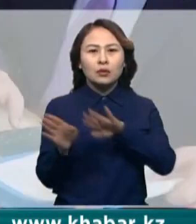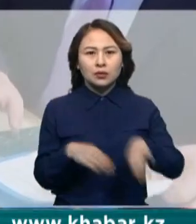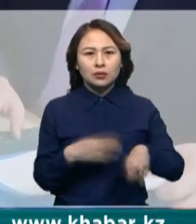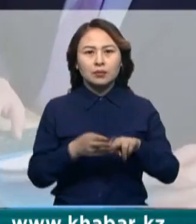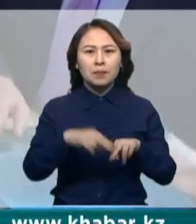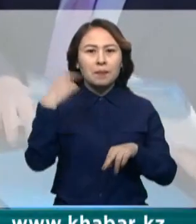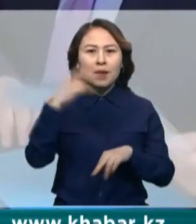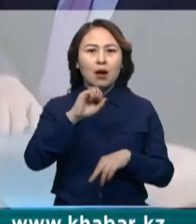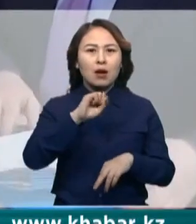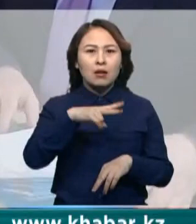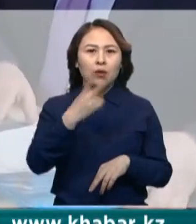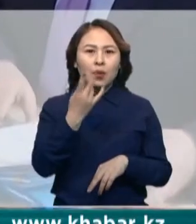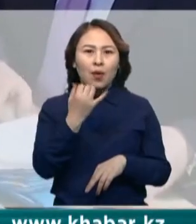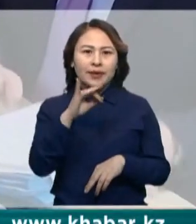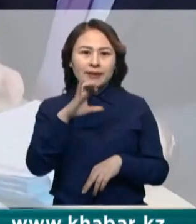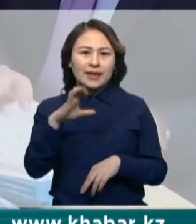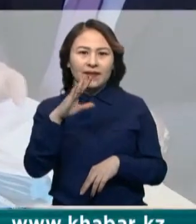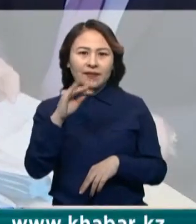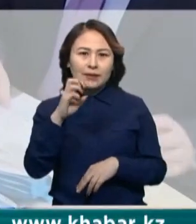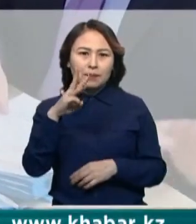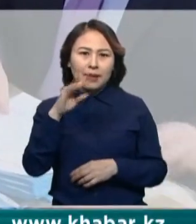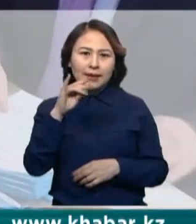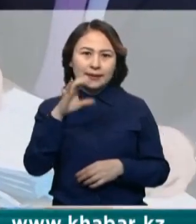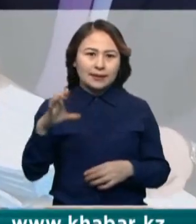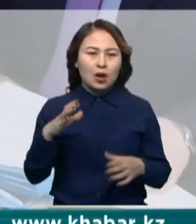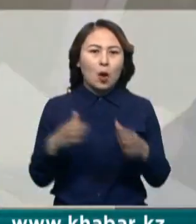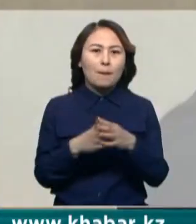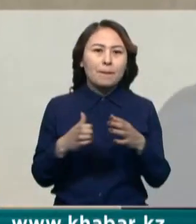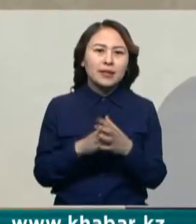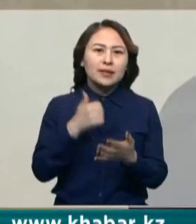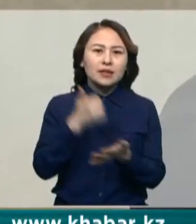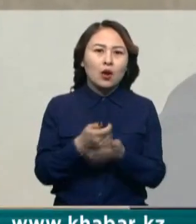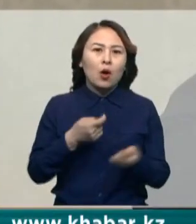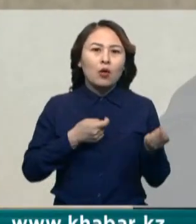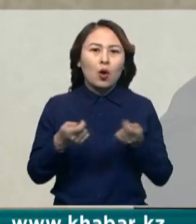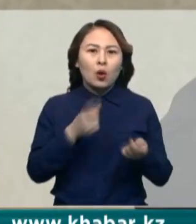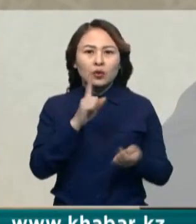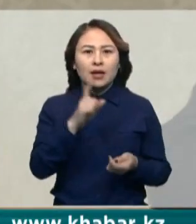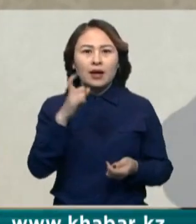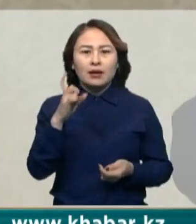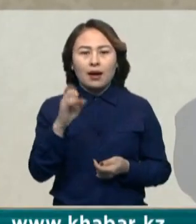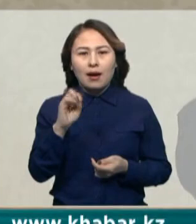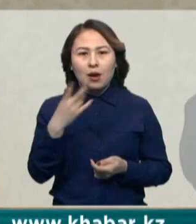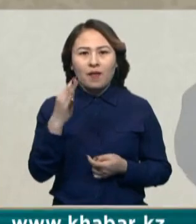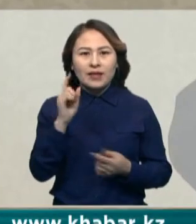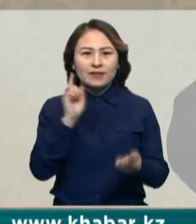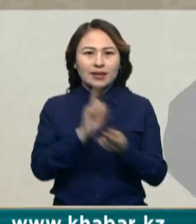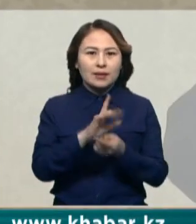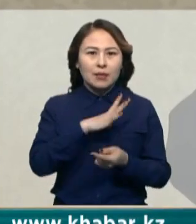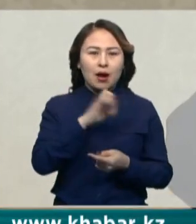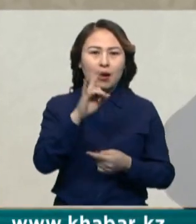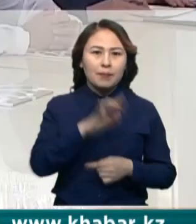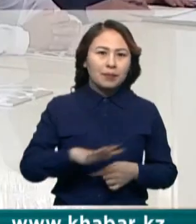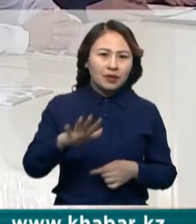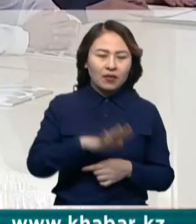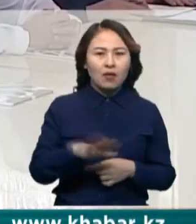Осыдан кейін президент Әл-Новейс инвестмент компаниясының басқарма төрағасы Хусейн Әл-Новейспен кездесті. Біріккен Араб Әмірліктерінде